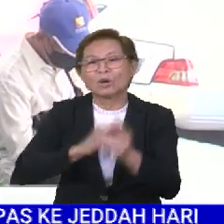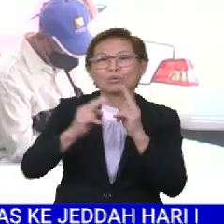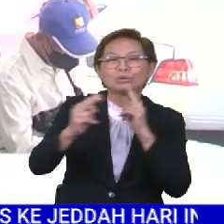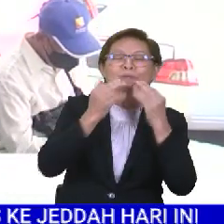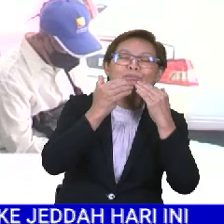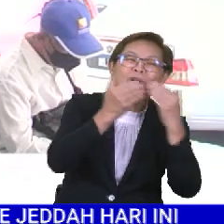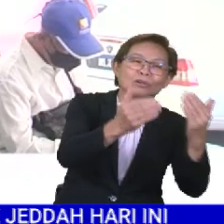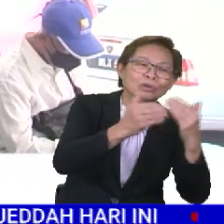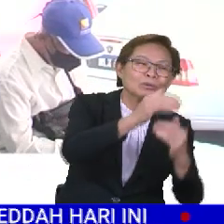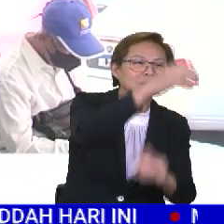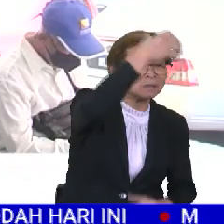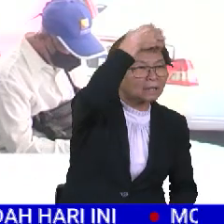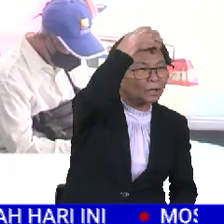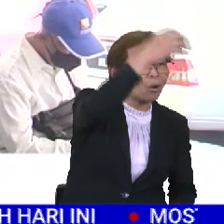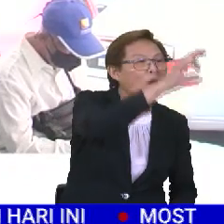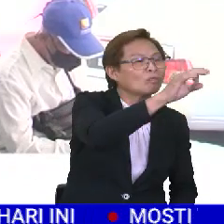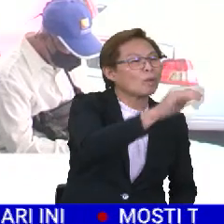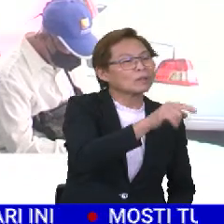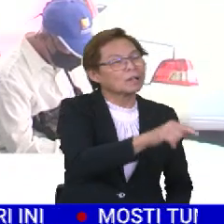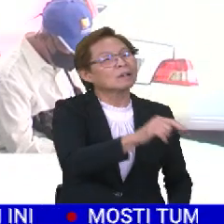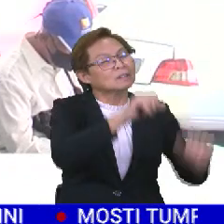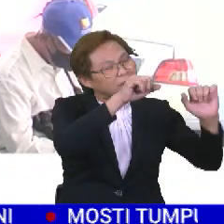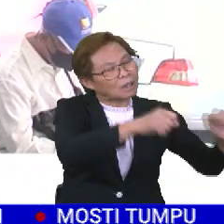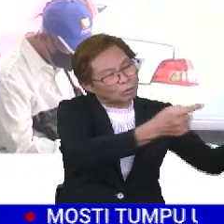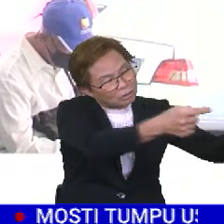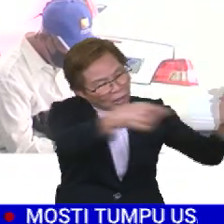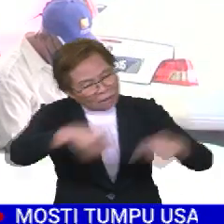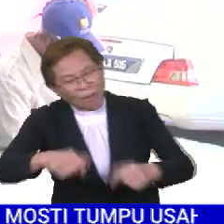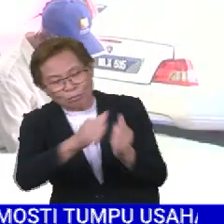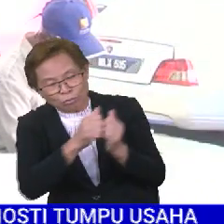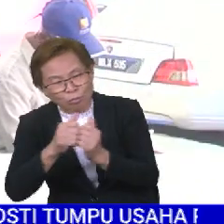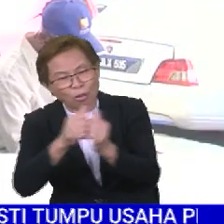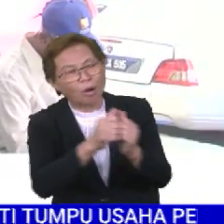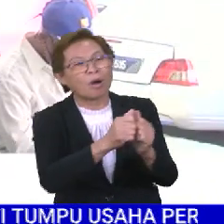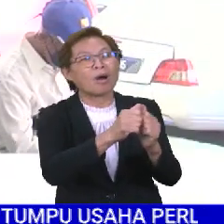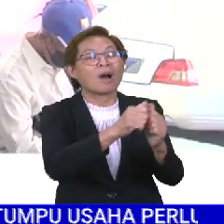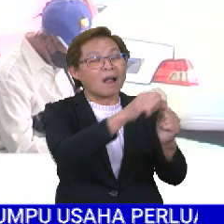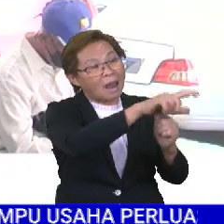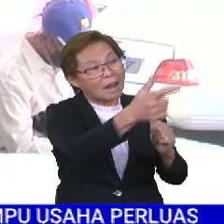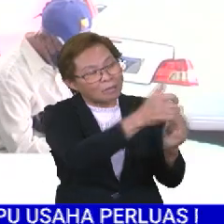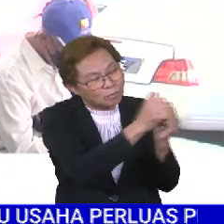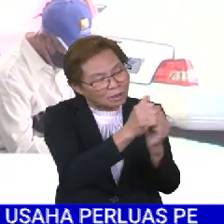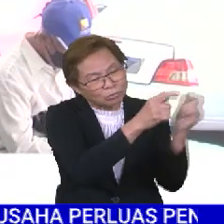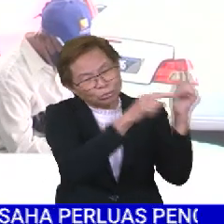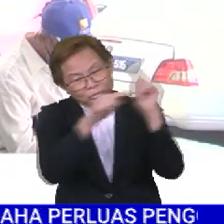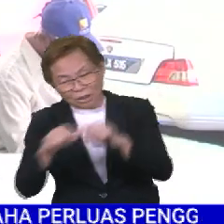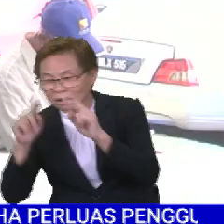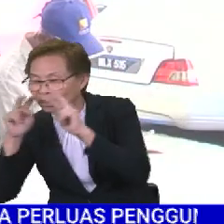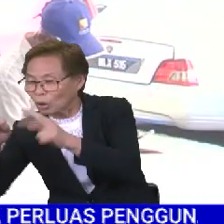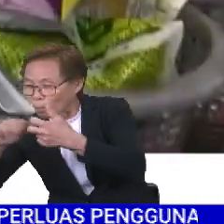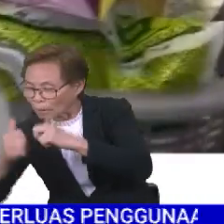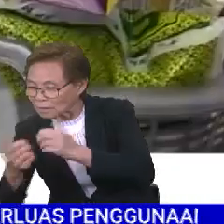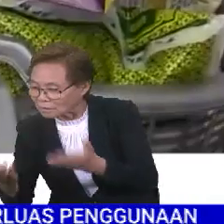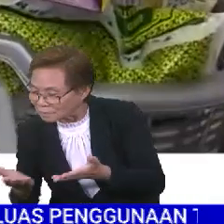kepada Selangor FM yang sanggup datang ke tempat kita bersama-sama dengan kru-kru lain untuk membantu melihat apa permasalahan di tempat